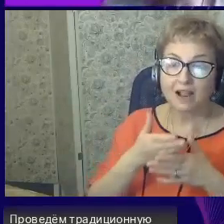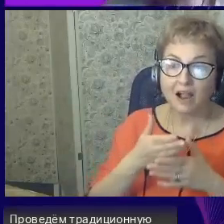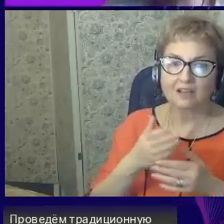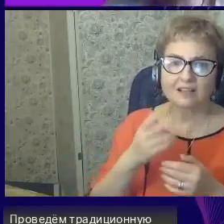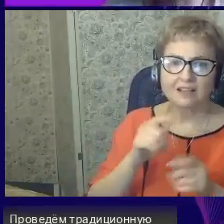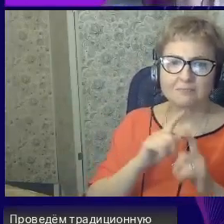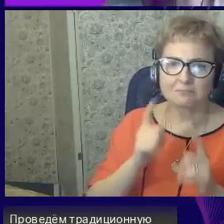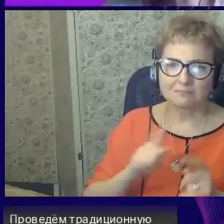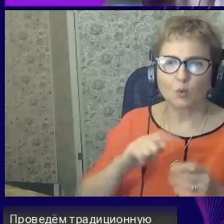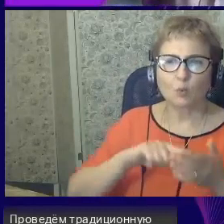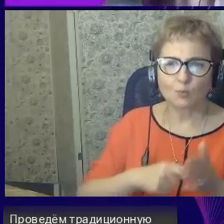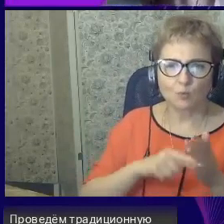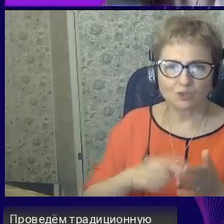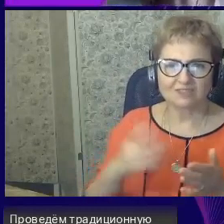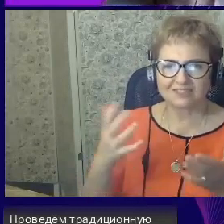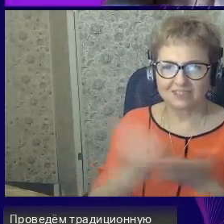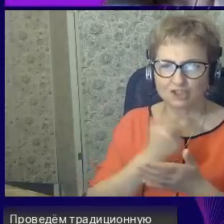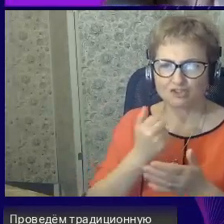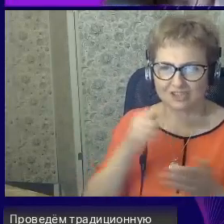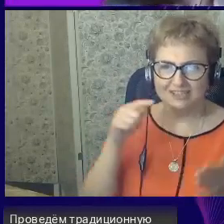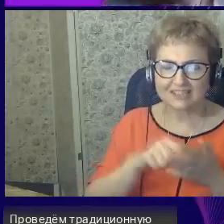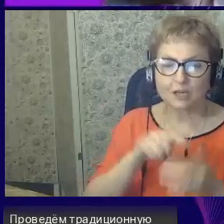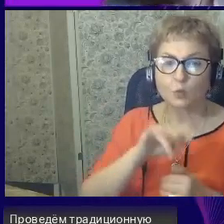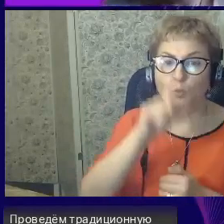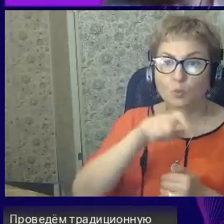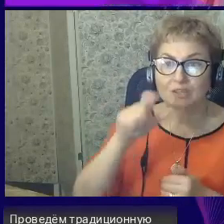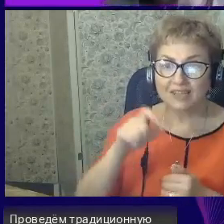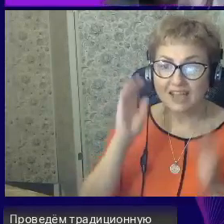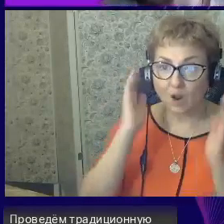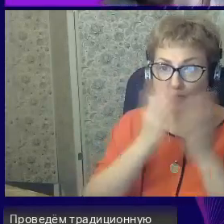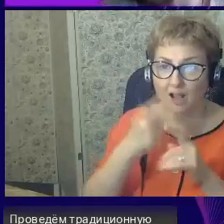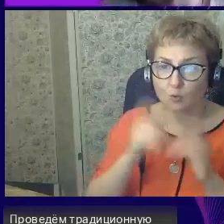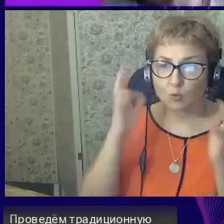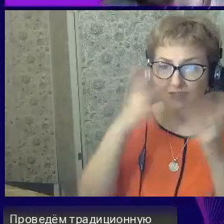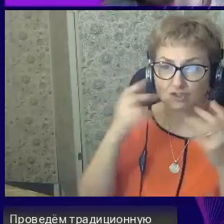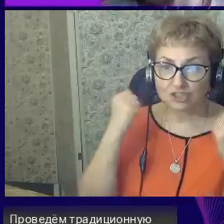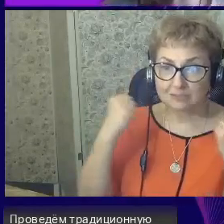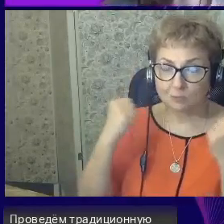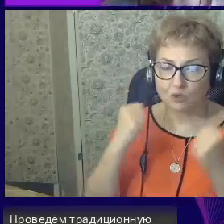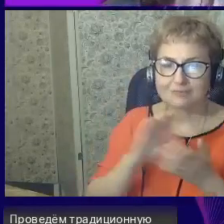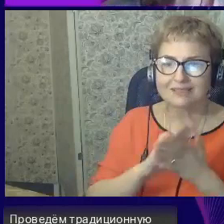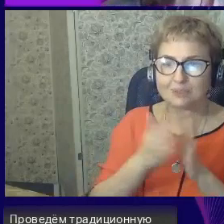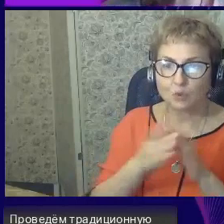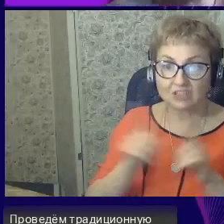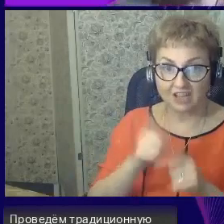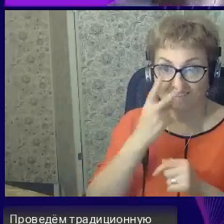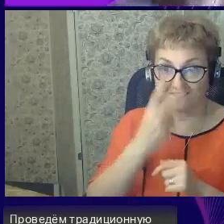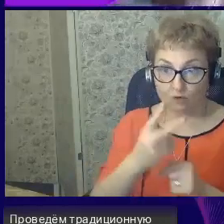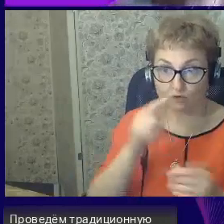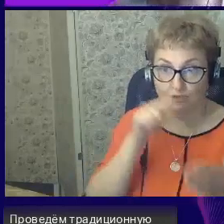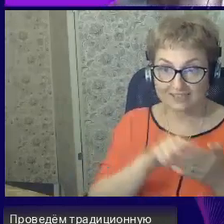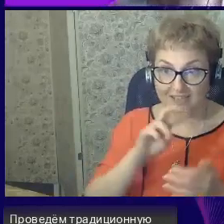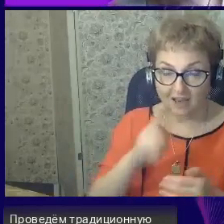помогает. Перфекционизм и упорство в достижении цели. То есть у людей с аутизмом, которые увлечены спортом, ситуация такая,